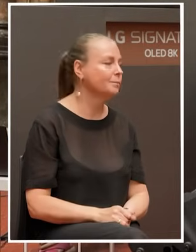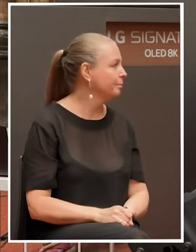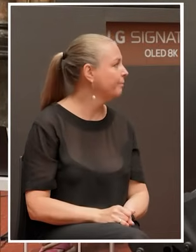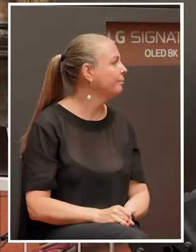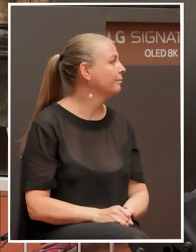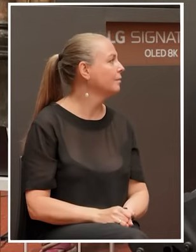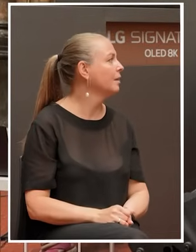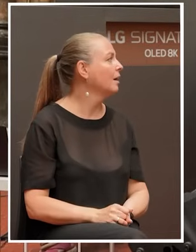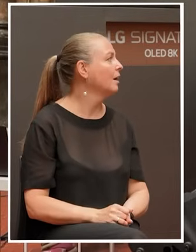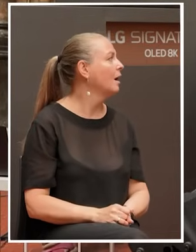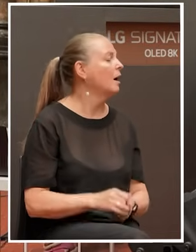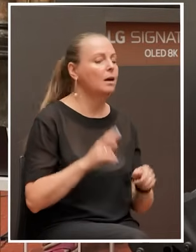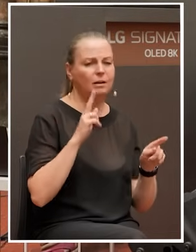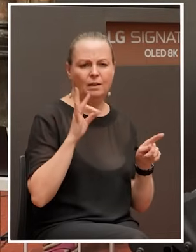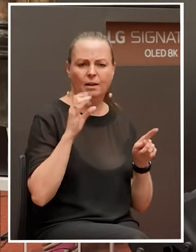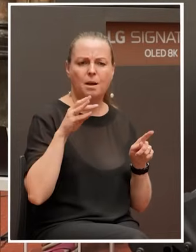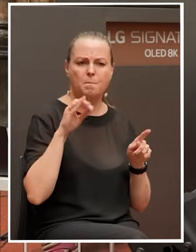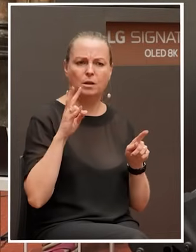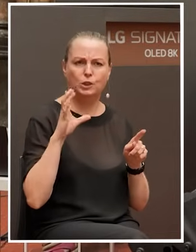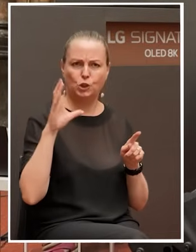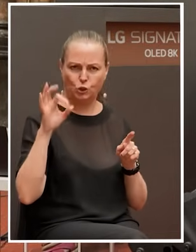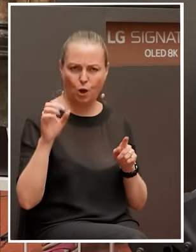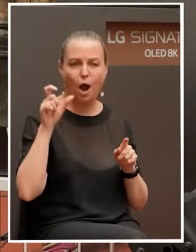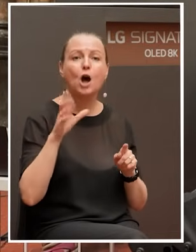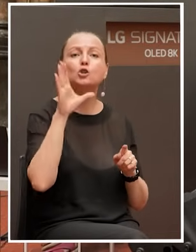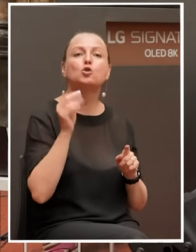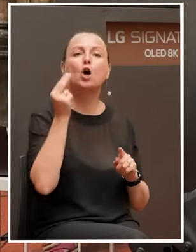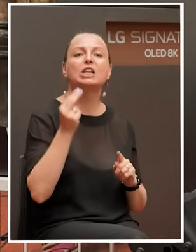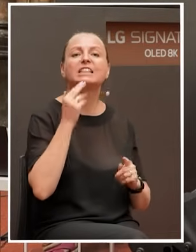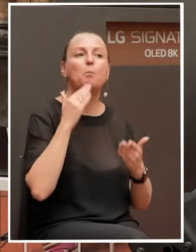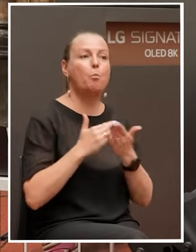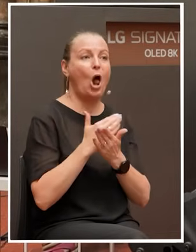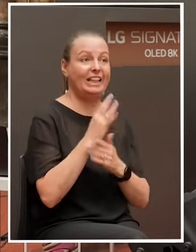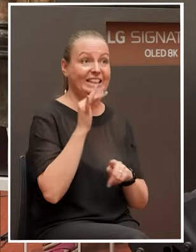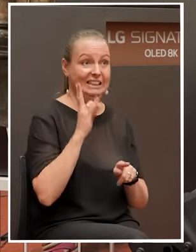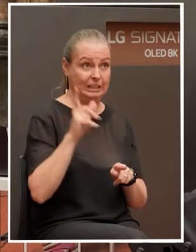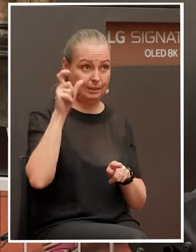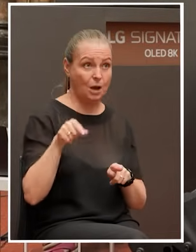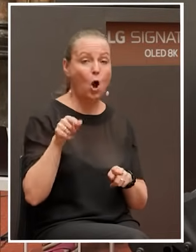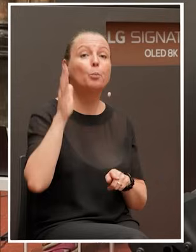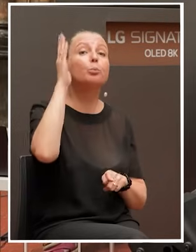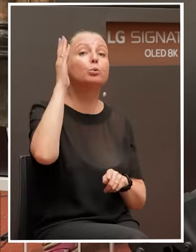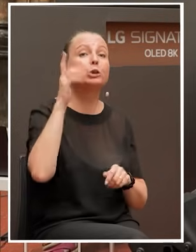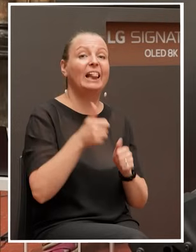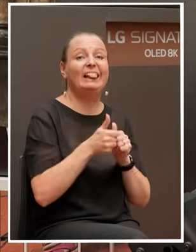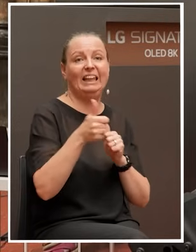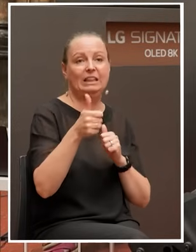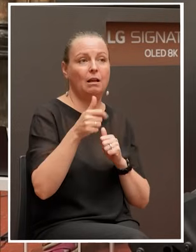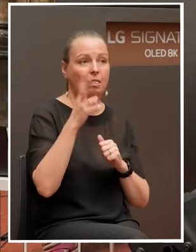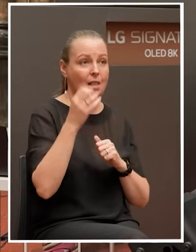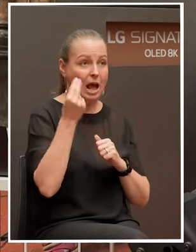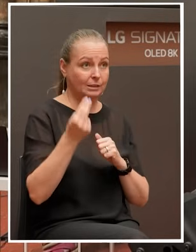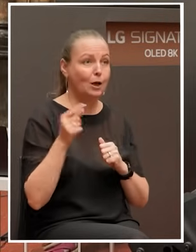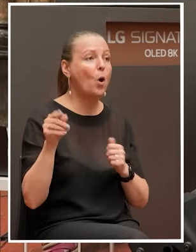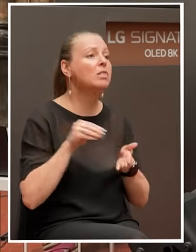А Клемансо, социалистический политик, в будущем лидер нации,